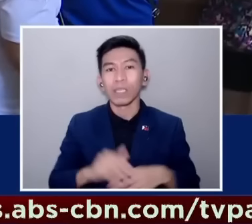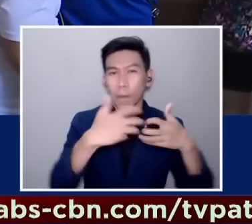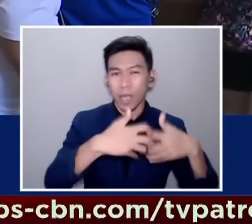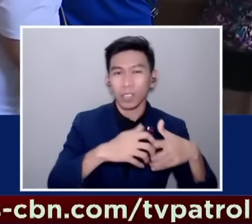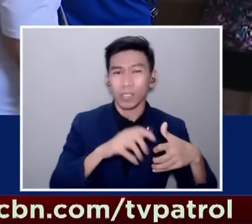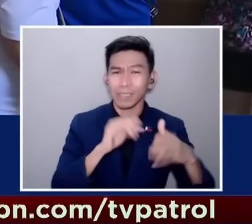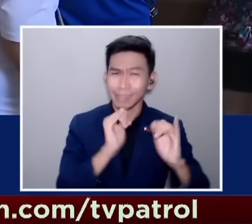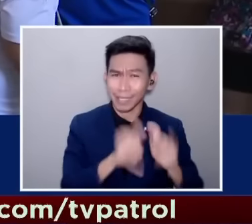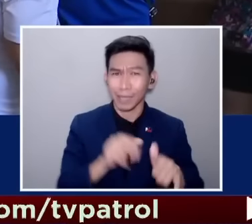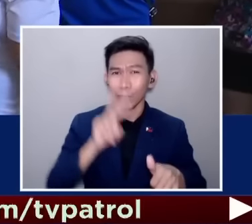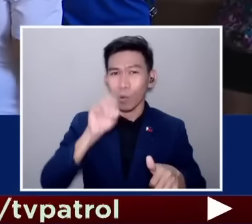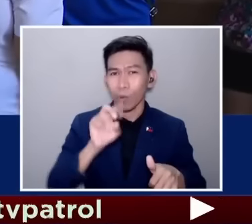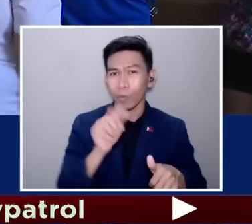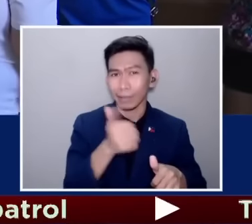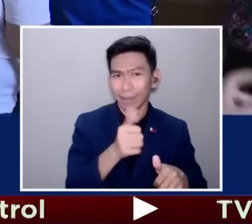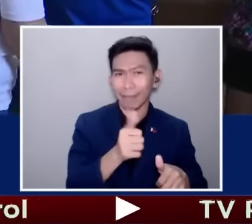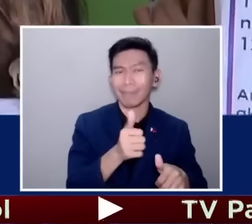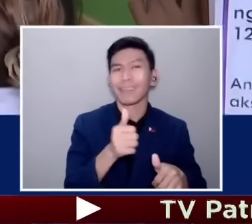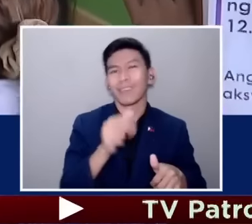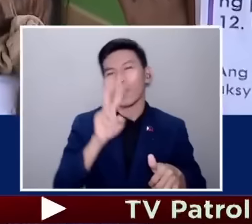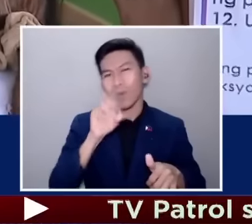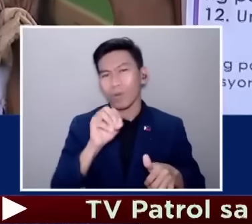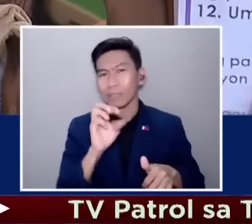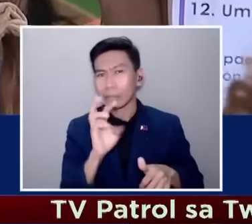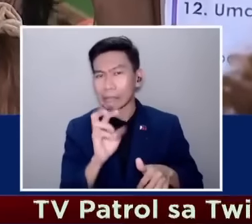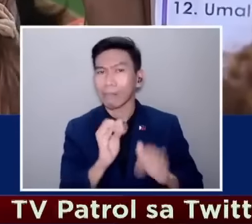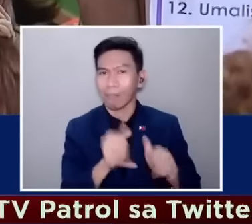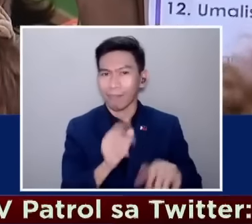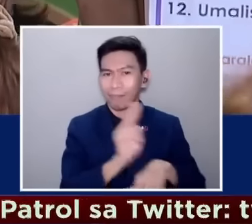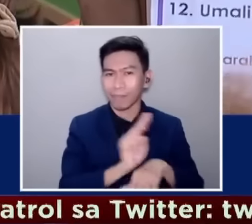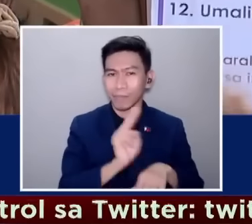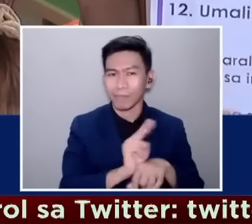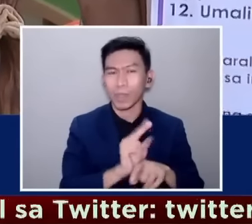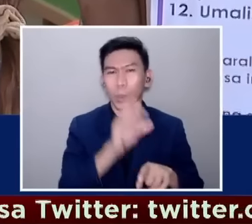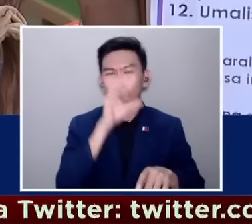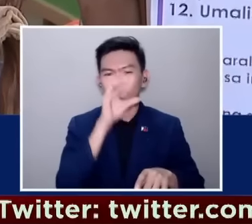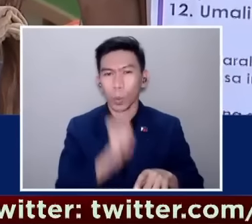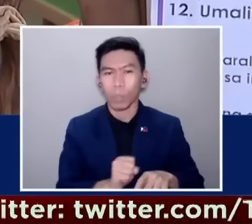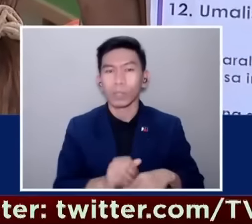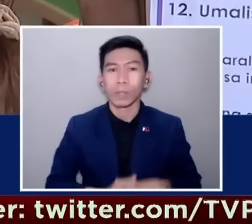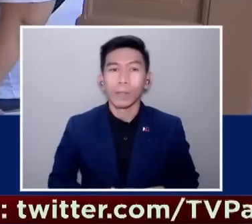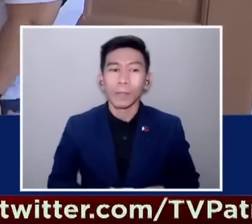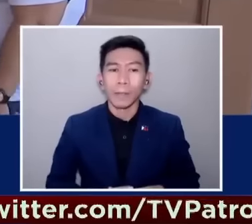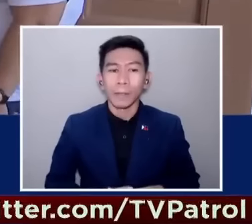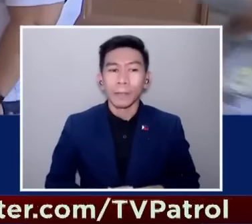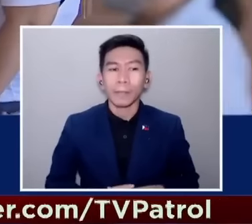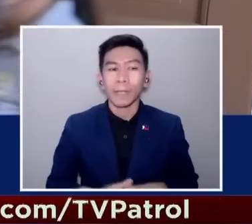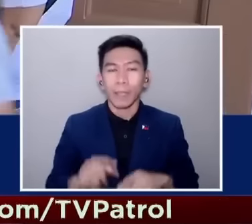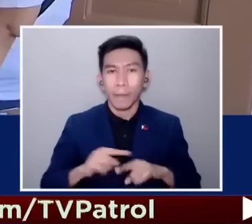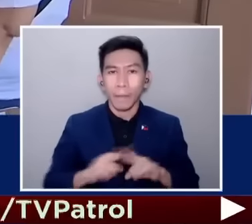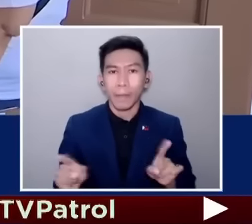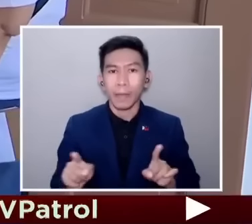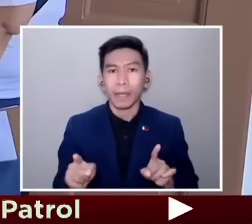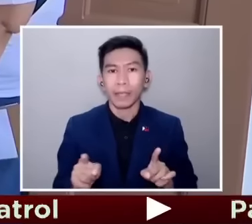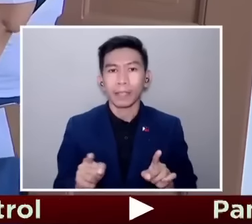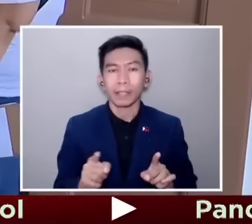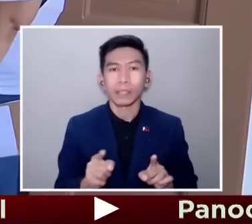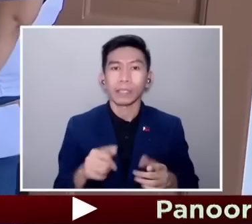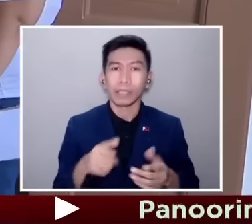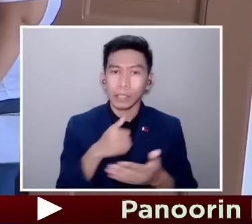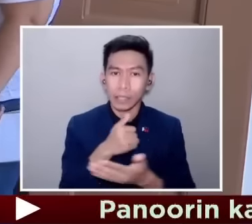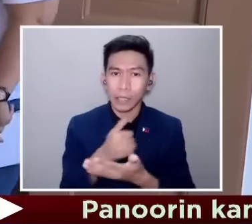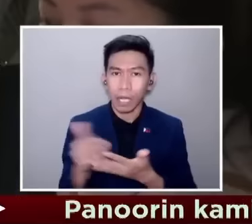At lampas na doon sa parang pinaka-maximum number na mga pwede niyang iskan na dokumento. Pero pinaninindigan naman ni Commissioner Garcia na kontrolado ng COMELEC